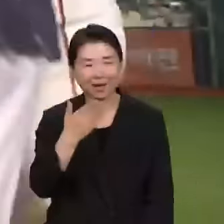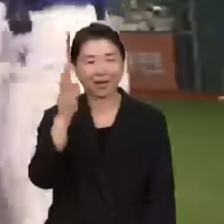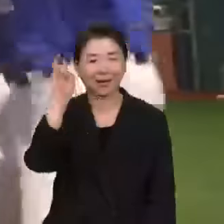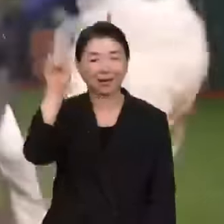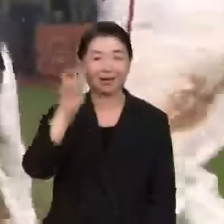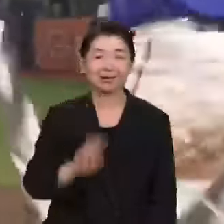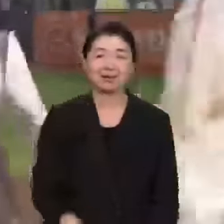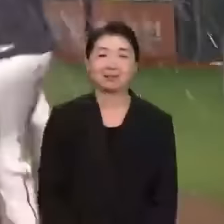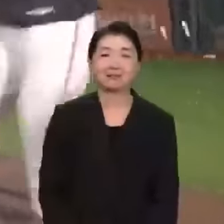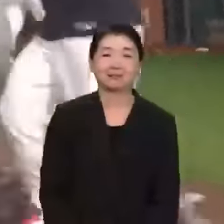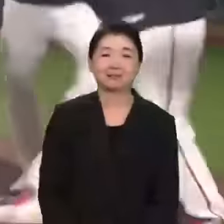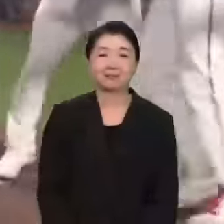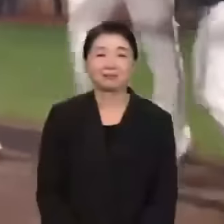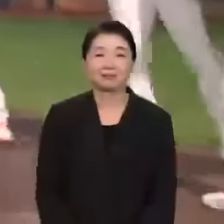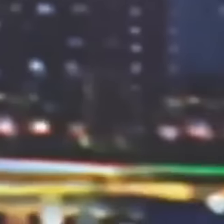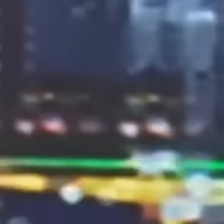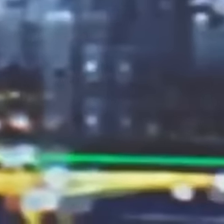JTBC 오선민입니다.